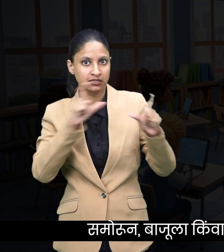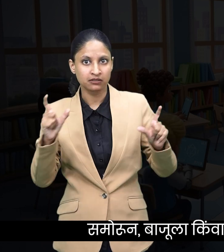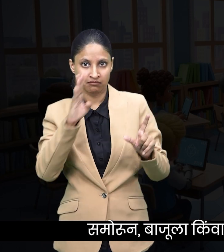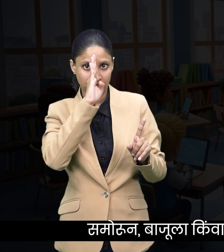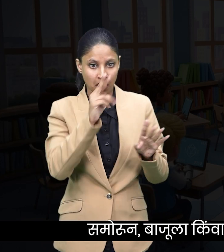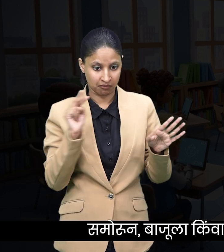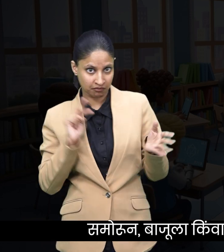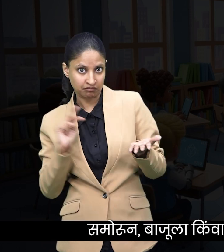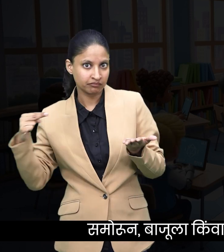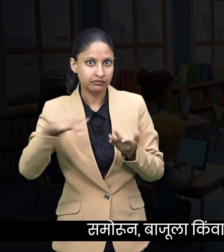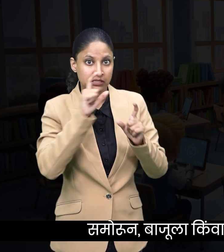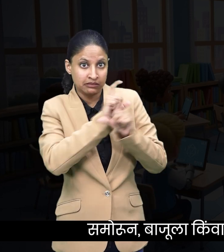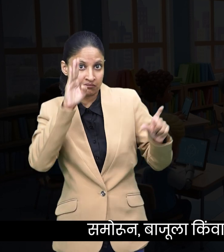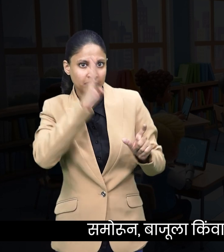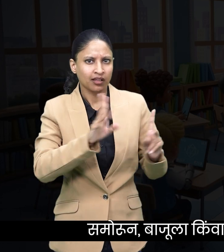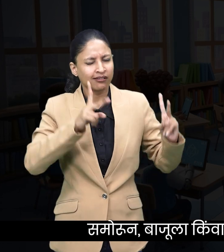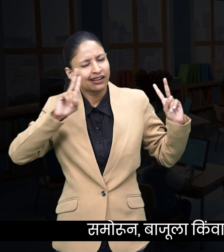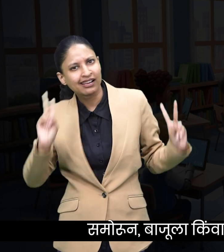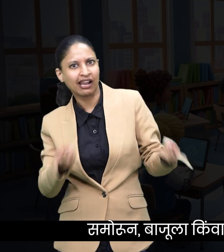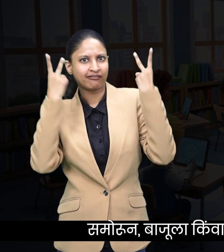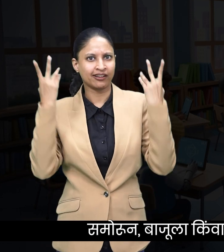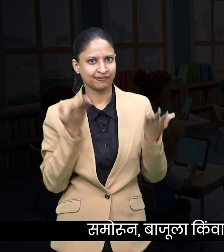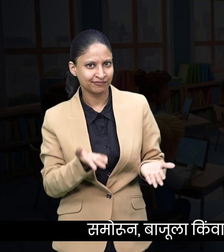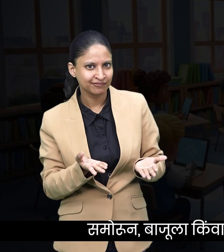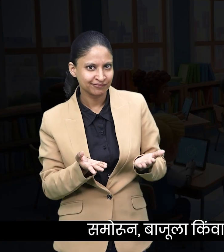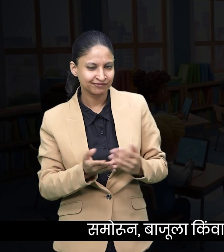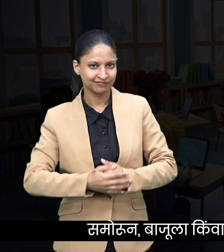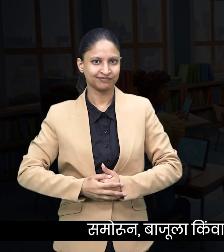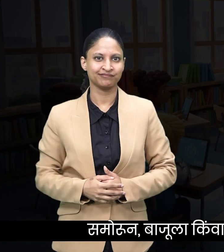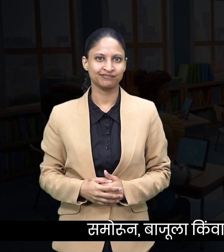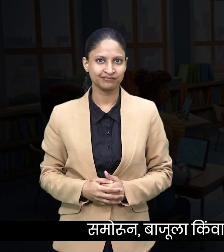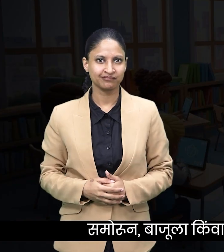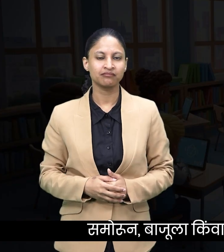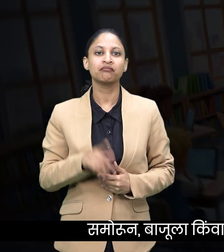समोरून, बाजूला किंवा वरून पाहिल्यास ते खूप वेगळे दिसतात.